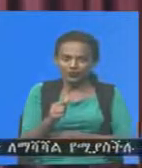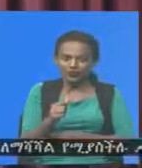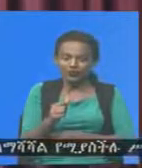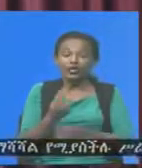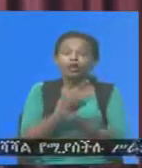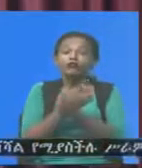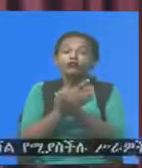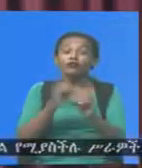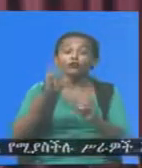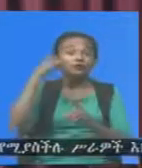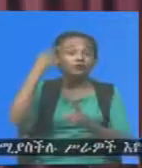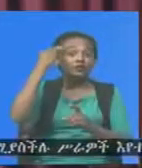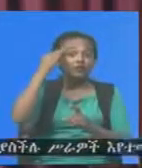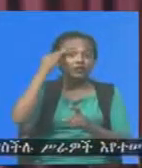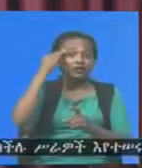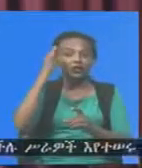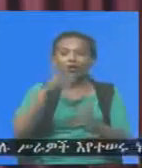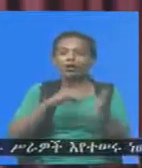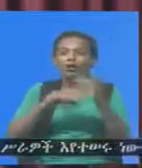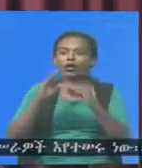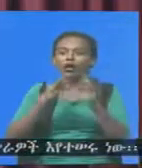ፍትህ ሚኒስቴር መከራከር አልችልም